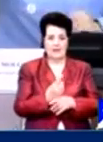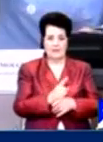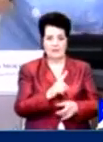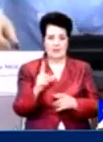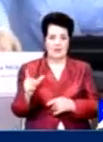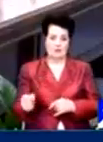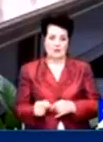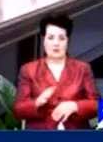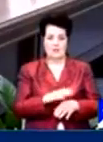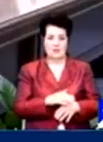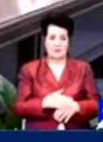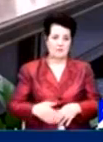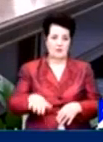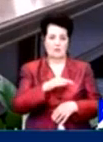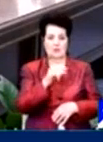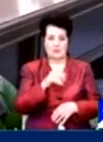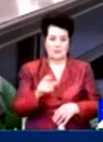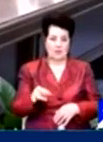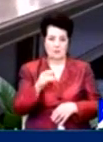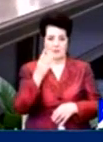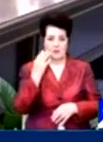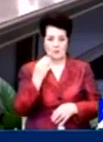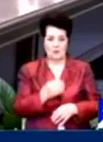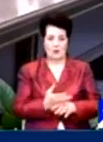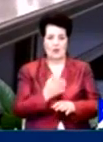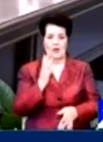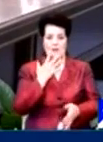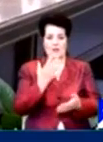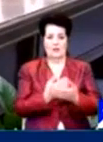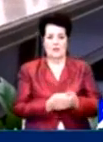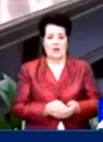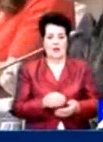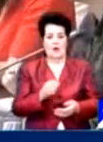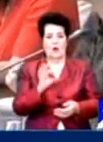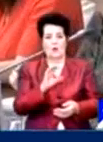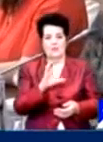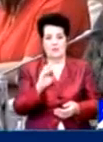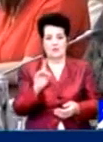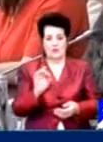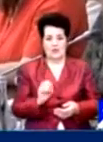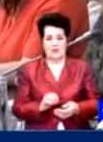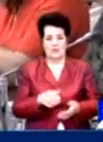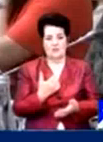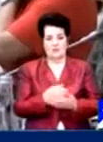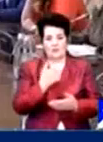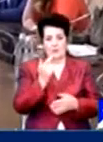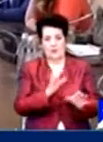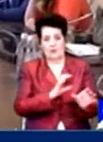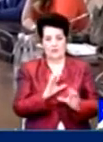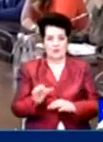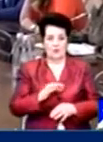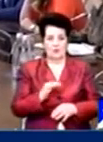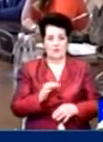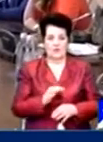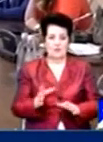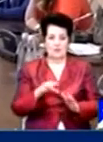pe malul stâng pentru toți cetățenii Republicii Moldova. La rândul său, șeful misiunii OSCE în Moldova a reiterat că asigurarea suveranității